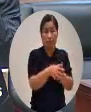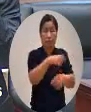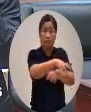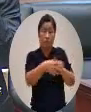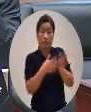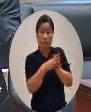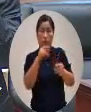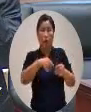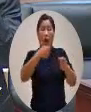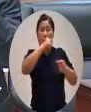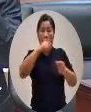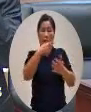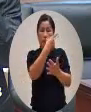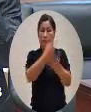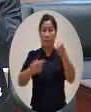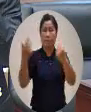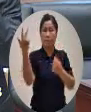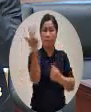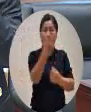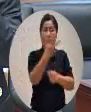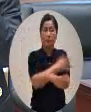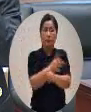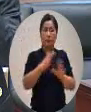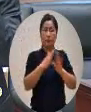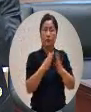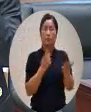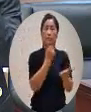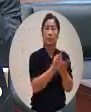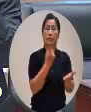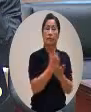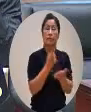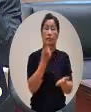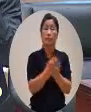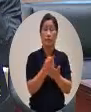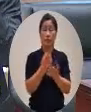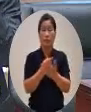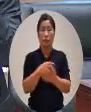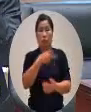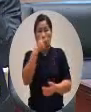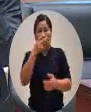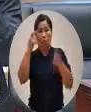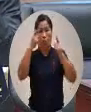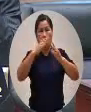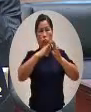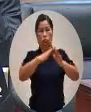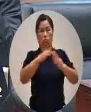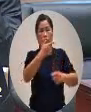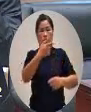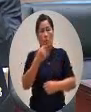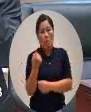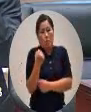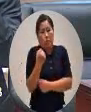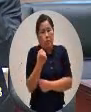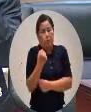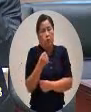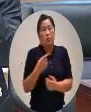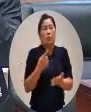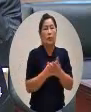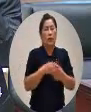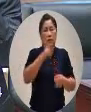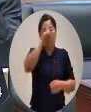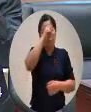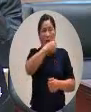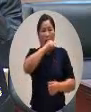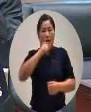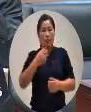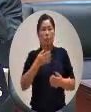七個縣市加入了那他們也覺得說高雄市非常積極台灣也非常積極所以希望在台灣